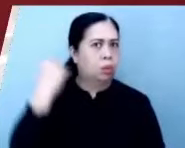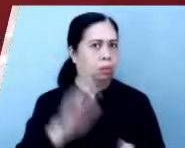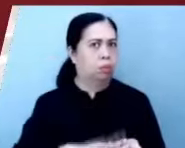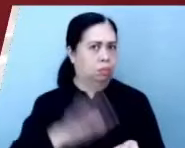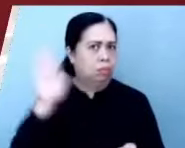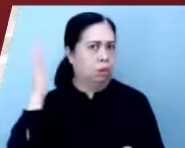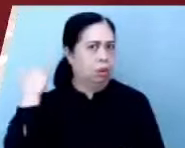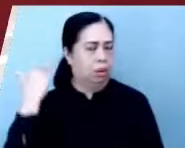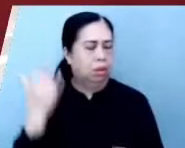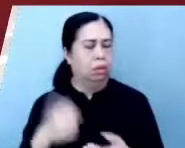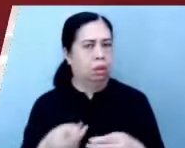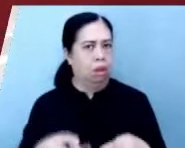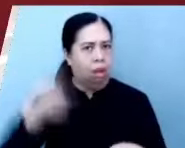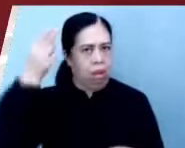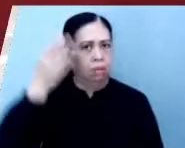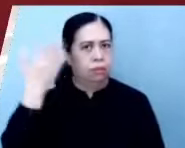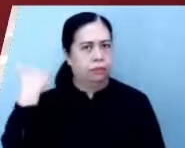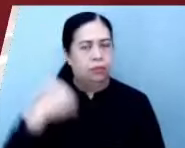Mataas dati.